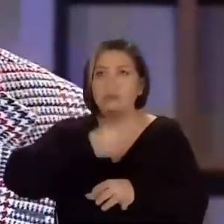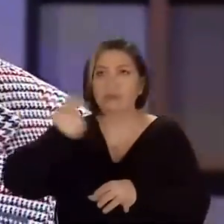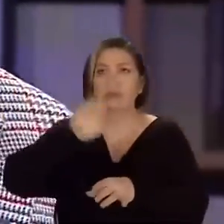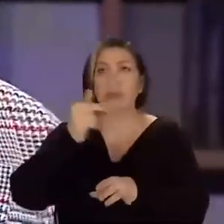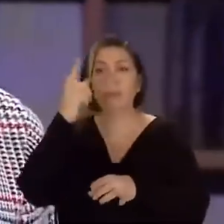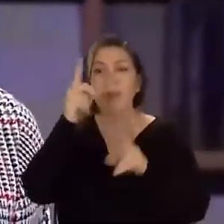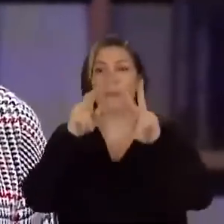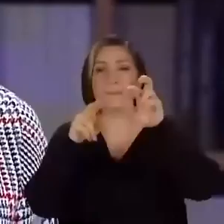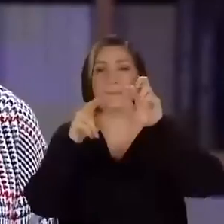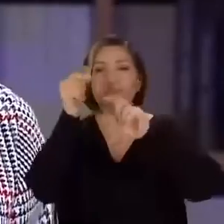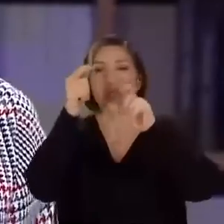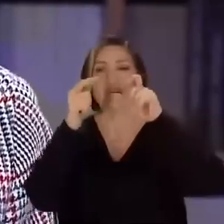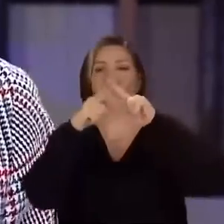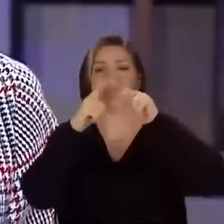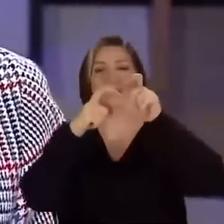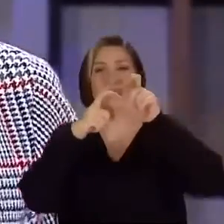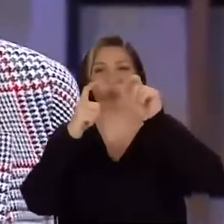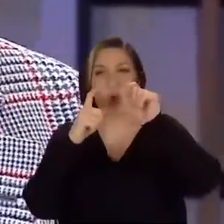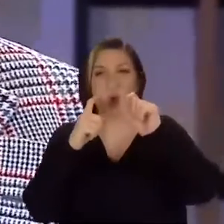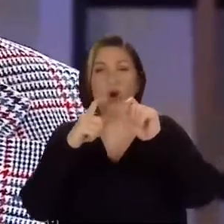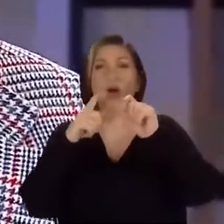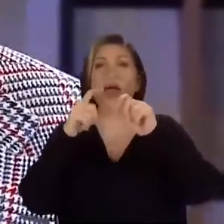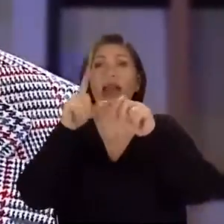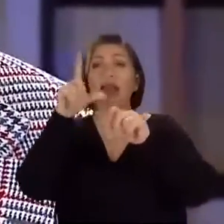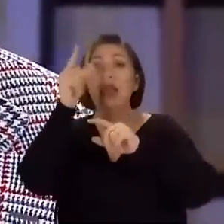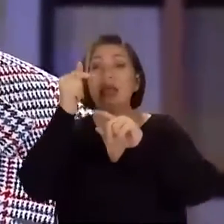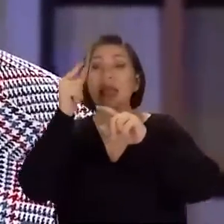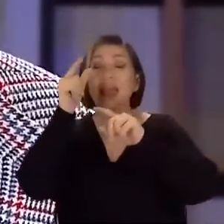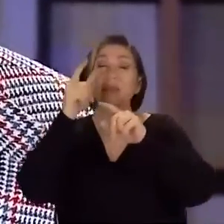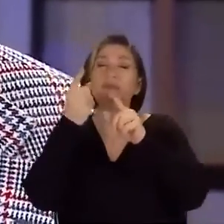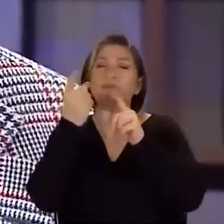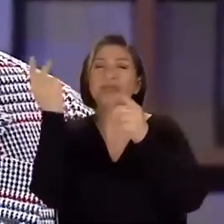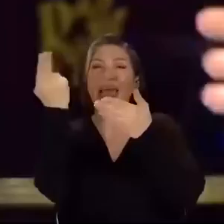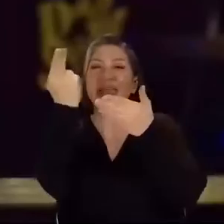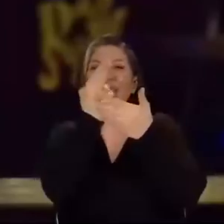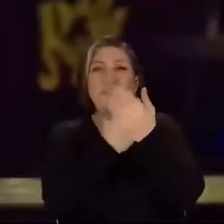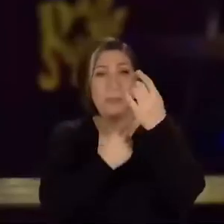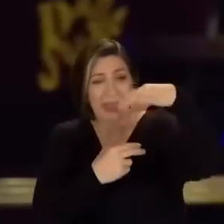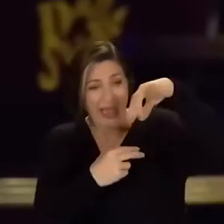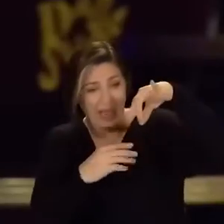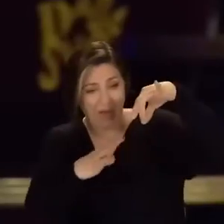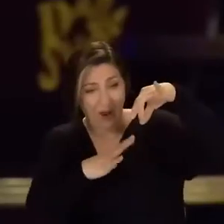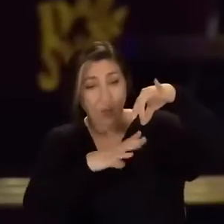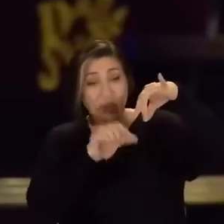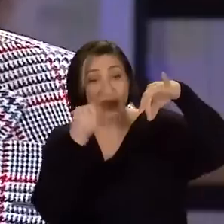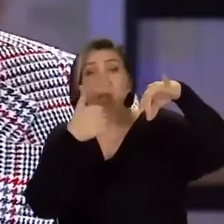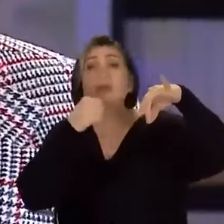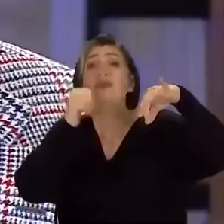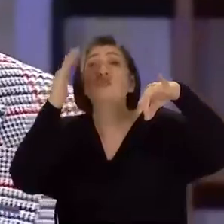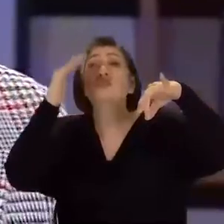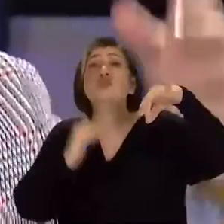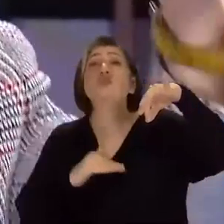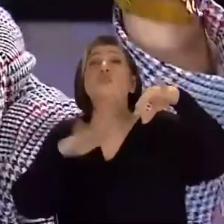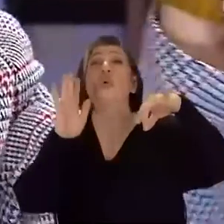Picasso'yu, bir tane Van Gogh'u, bir tane Leonardo'yu. Bir tane var ve Üstelik değeri hiç düşmüyor tarih